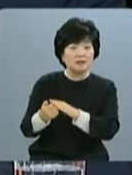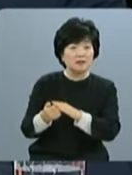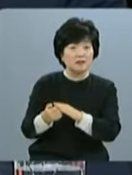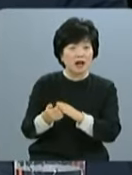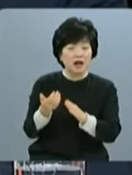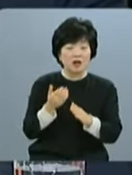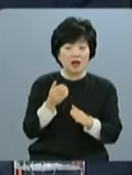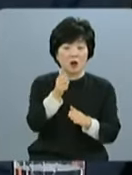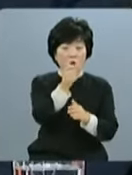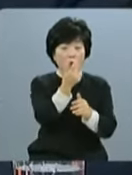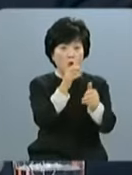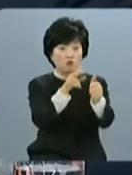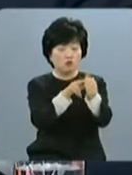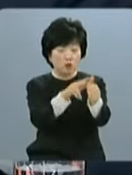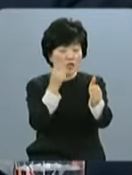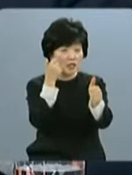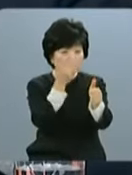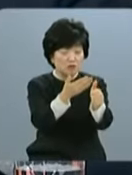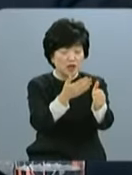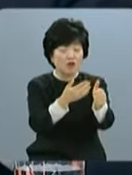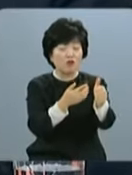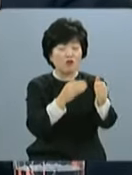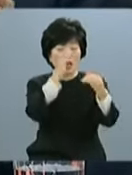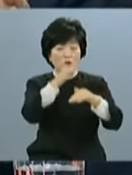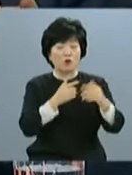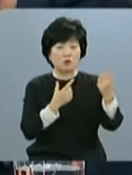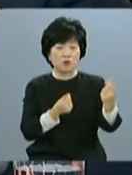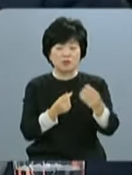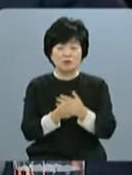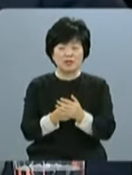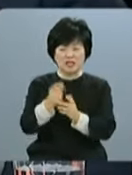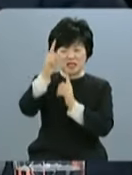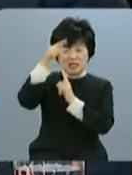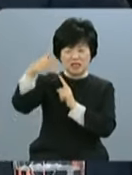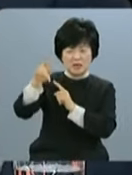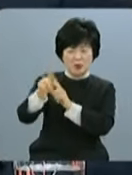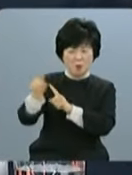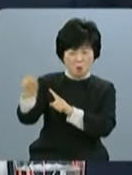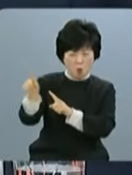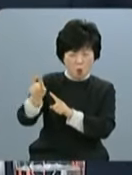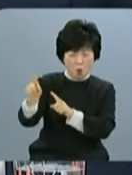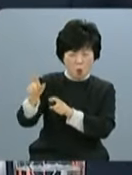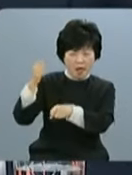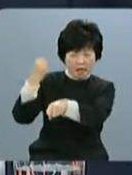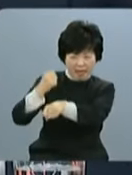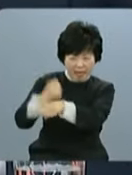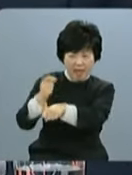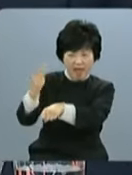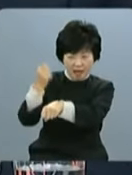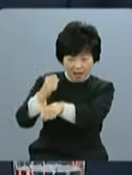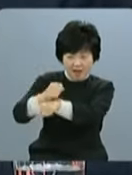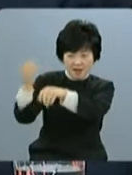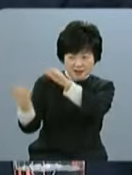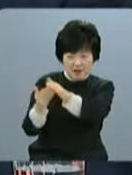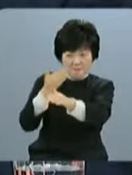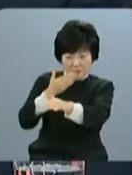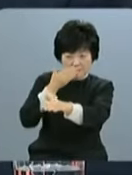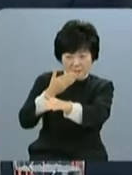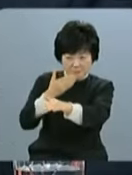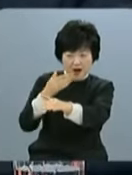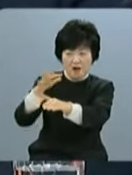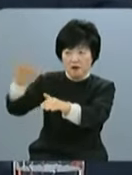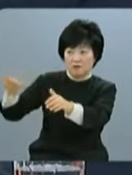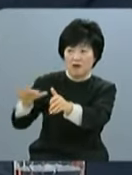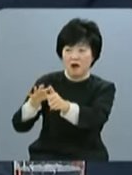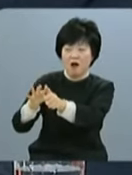막 연결됩니다만은 이재명은 우선 뭐라도 할 것 같다라는 지지층이 있습니다. 그러니까 그 부분은 이따가 또 하고.